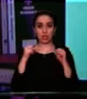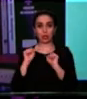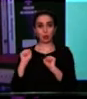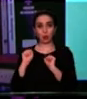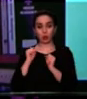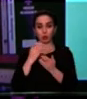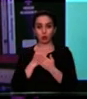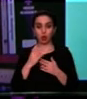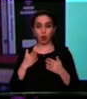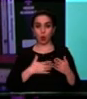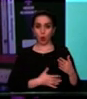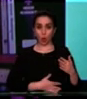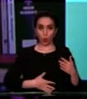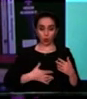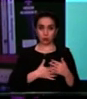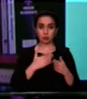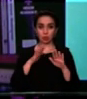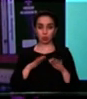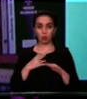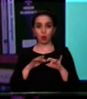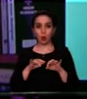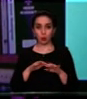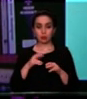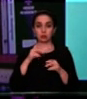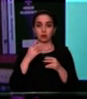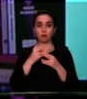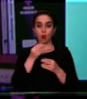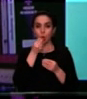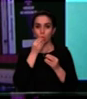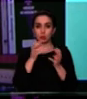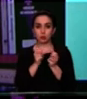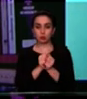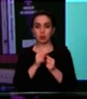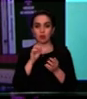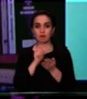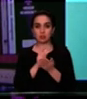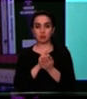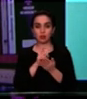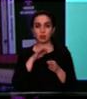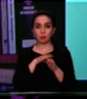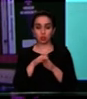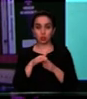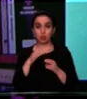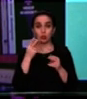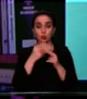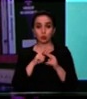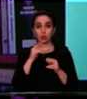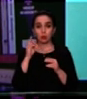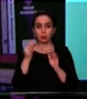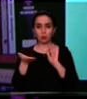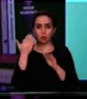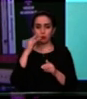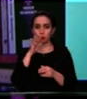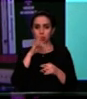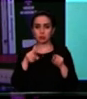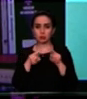bajaradi. Qorin tomoni esa harakatlanish va oziq tutish vazifasini bajaradi. Protrozoy erasining oxiriga